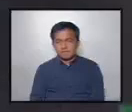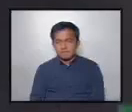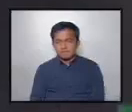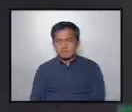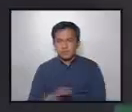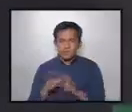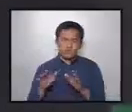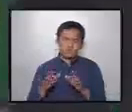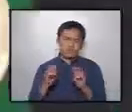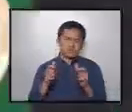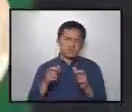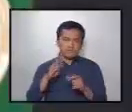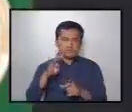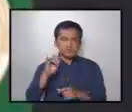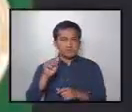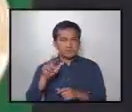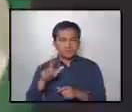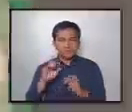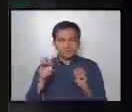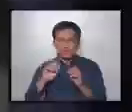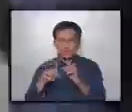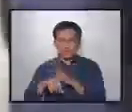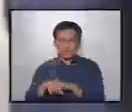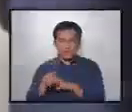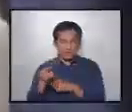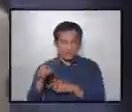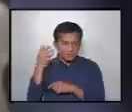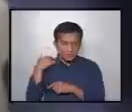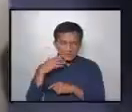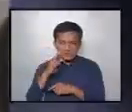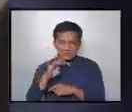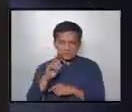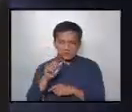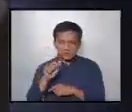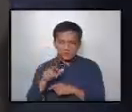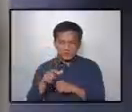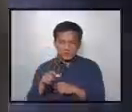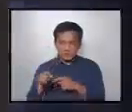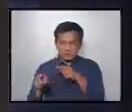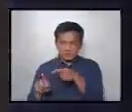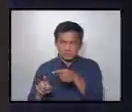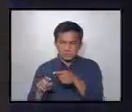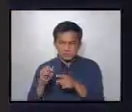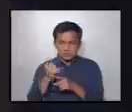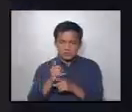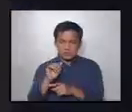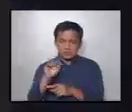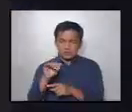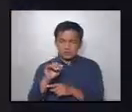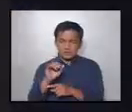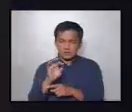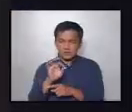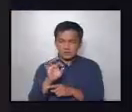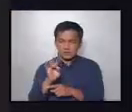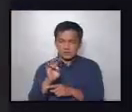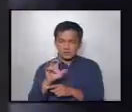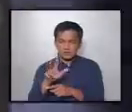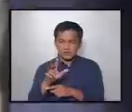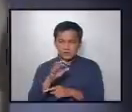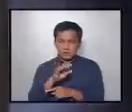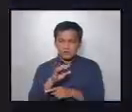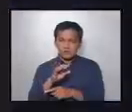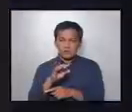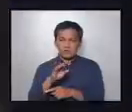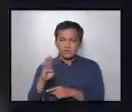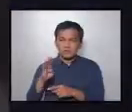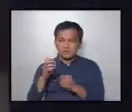Huwag naman ganun ka-brutal. Wala na tayo sa panahon yun. Ito ang brutal na tinutukoy niya. January 15, 1973 sa Fort Bonifacio,